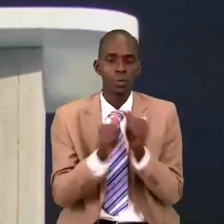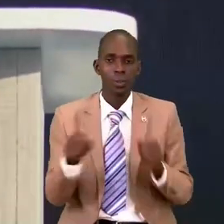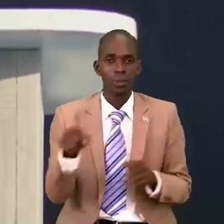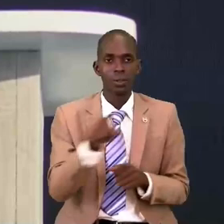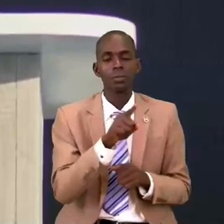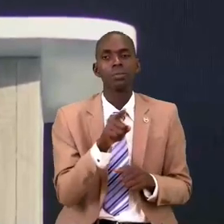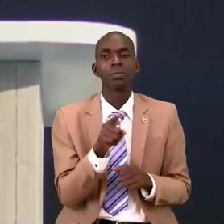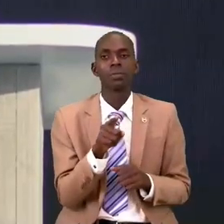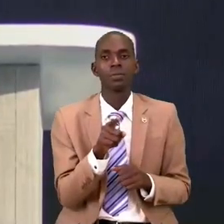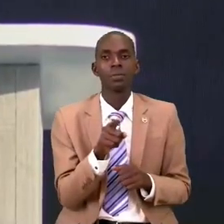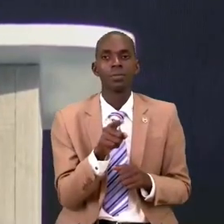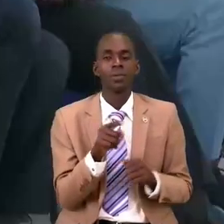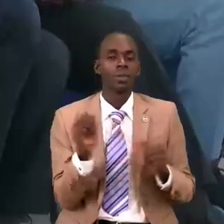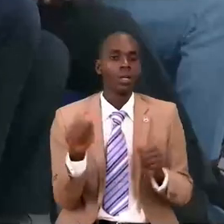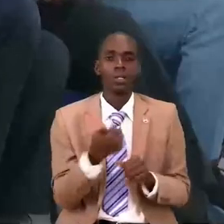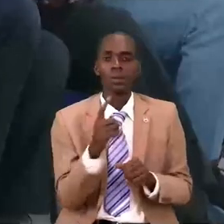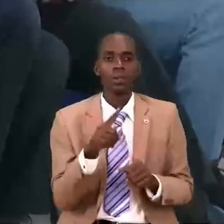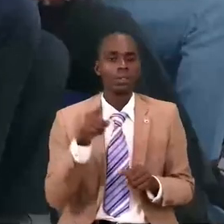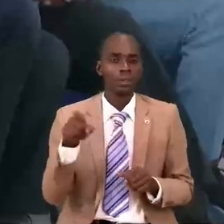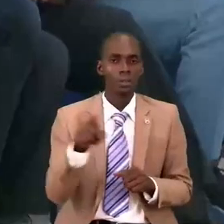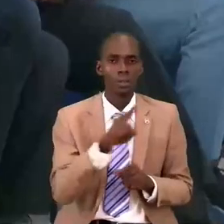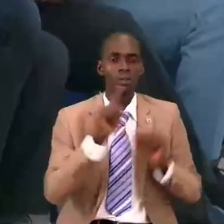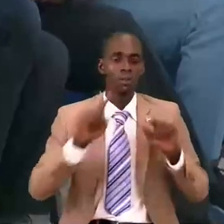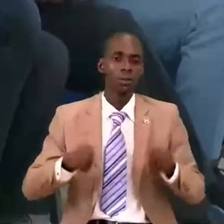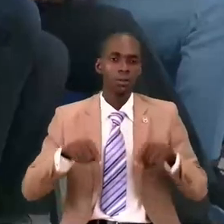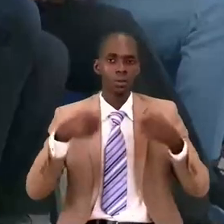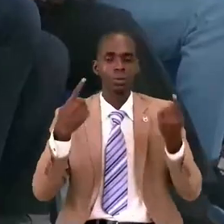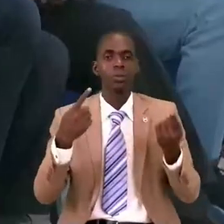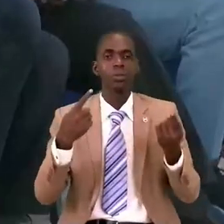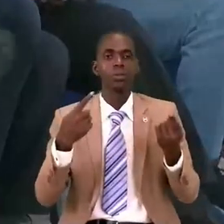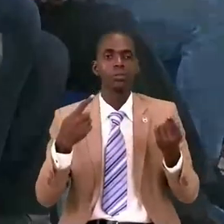entreprendras. Un meilleur amen.